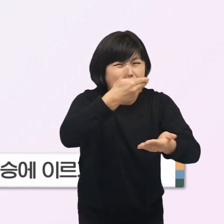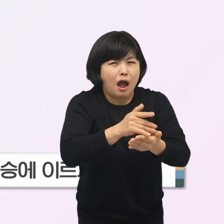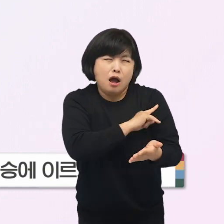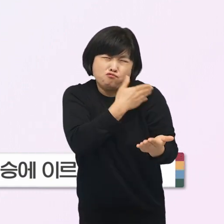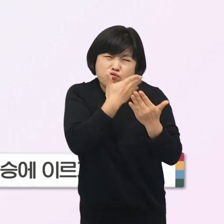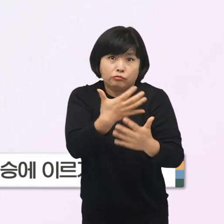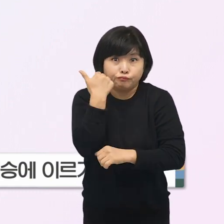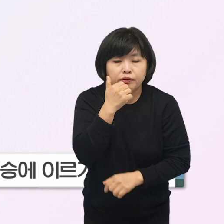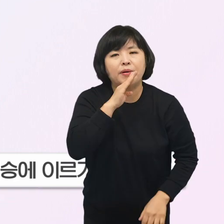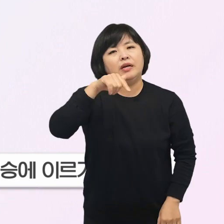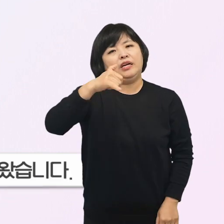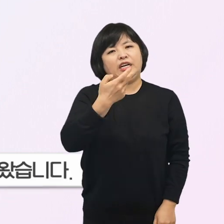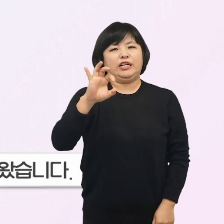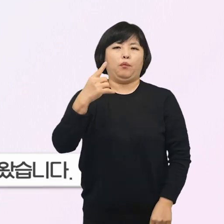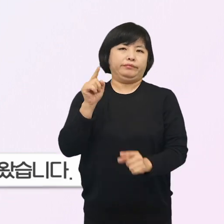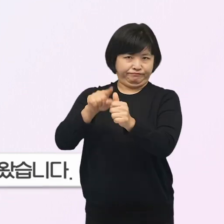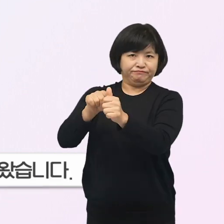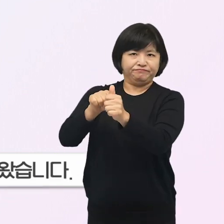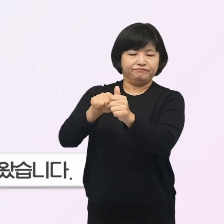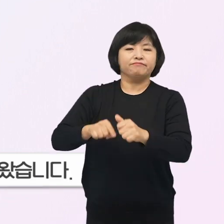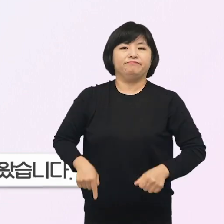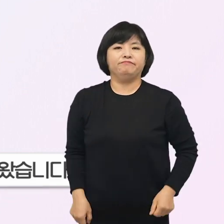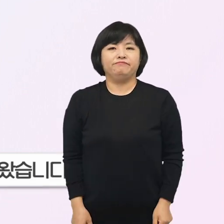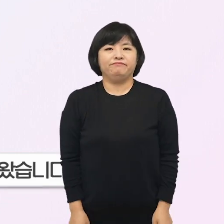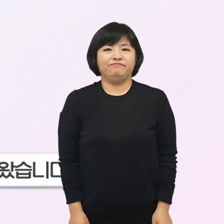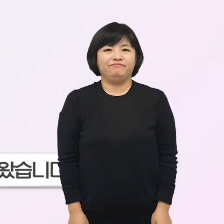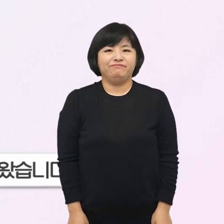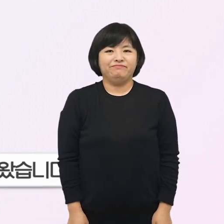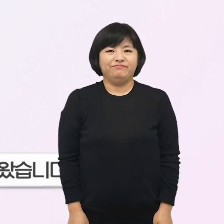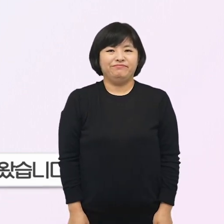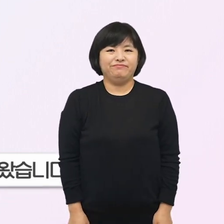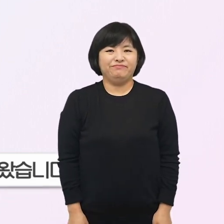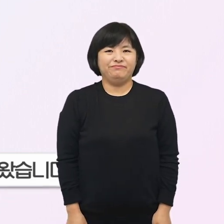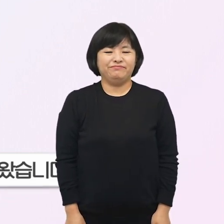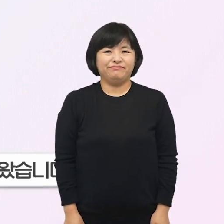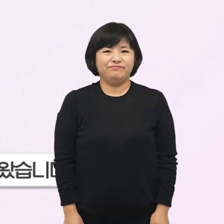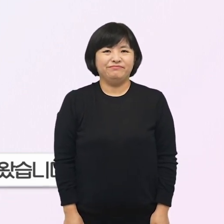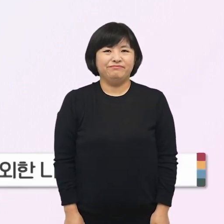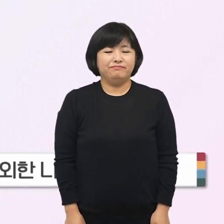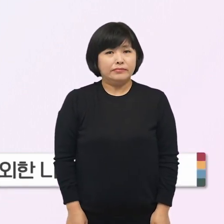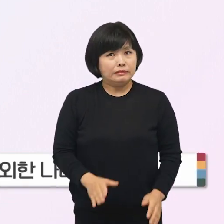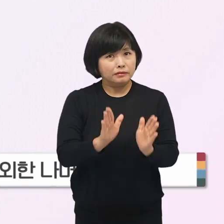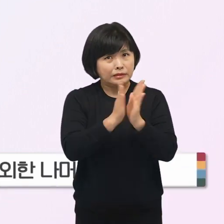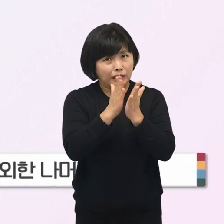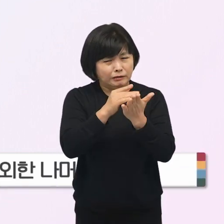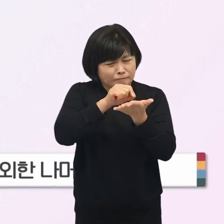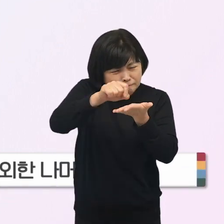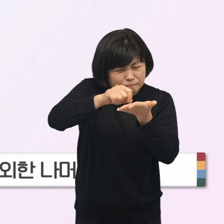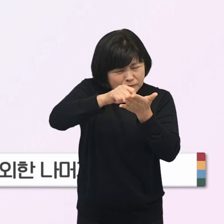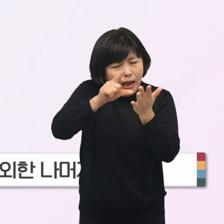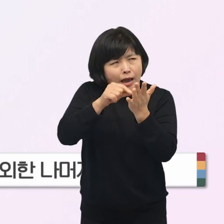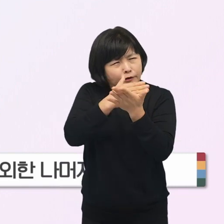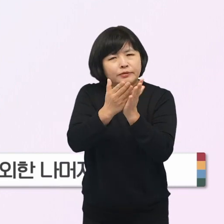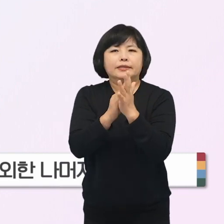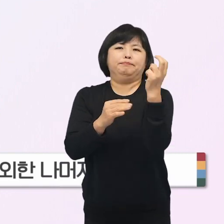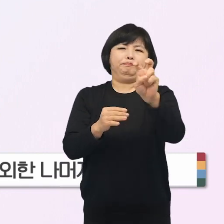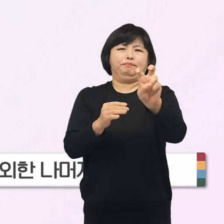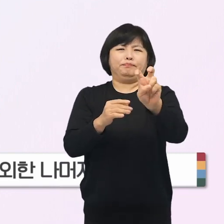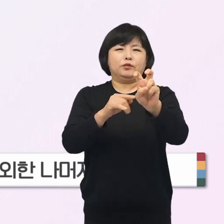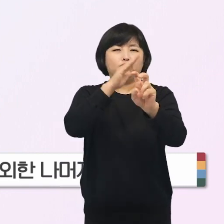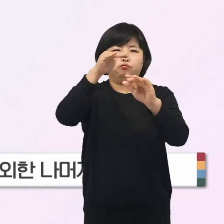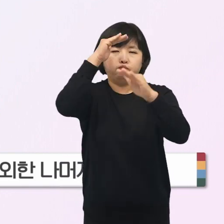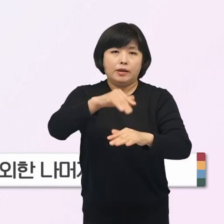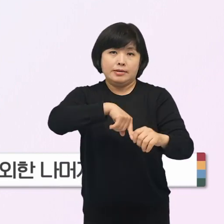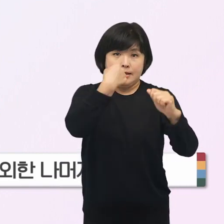전통 문화의 계승에 이르기까지 다방면에서 아주 중요한 역할을 해왔습니다. 저희 책에 실린 20편의 이야기